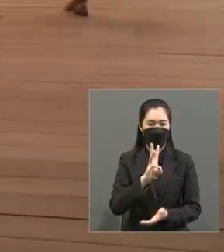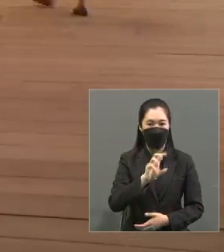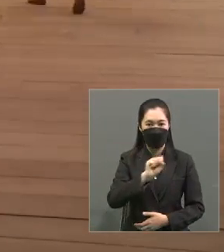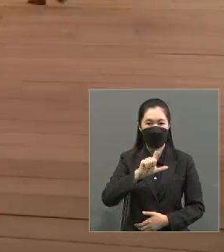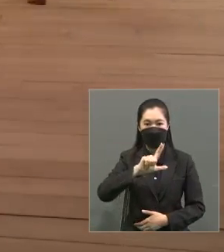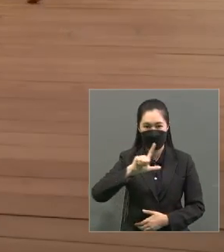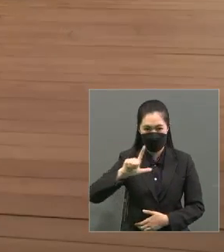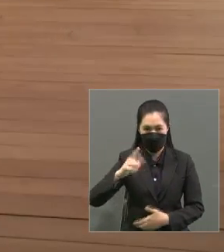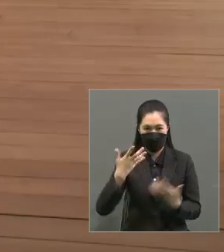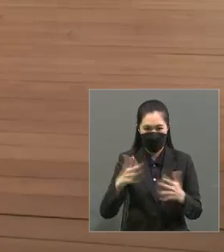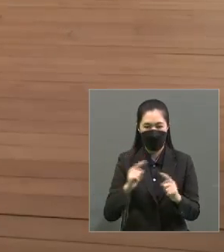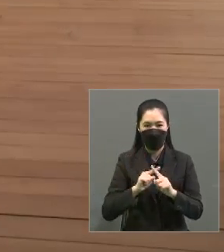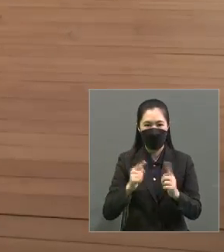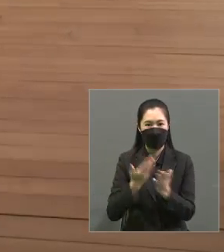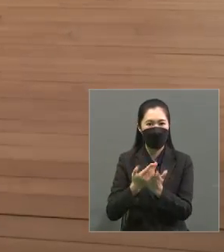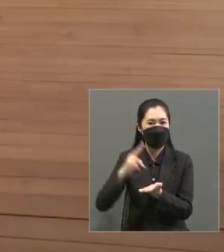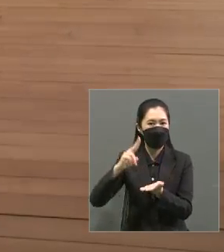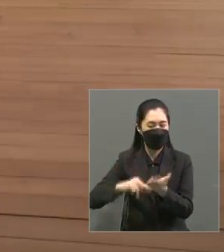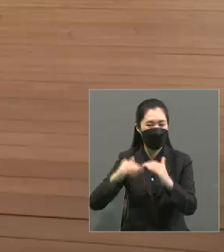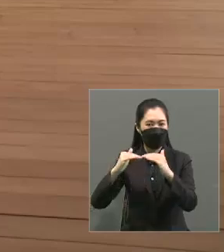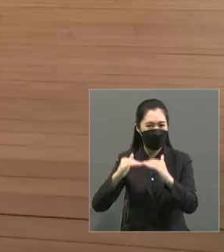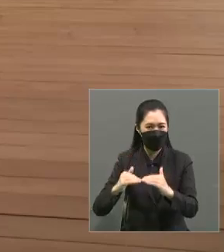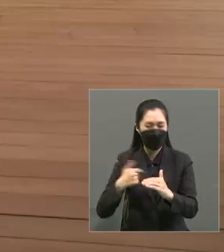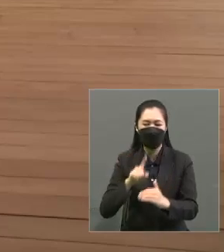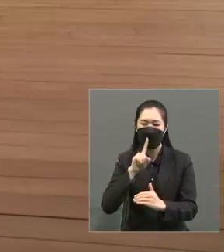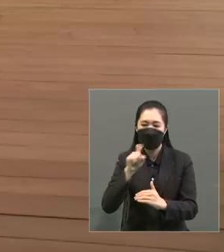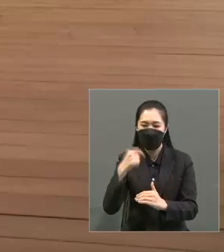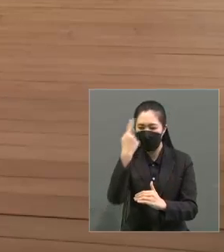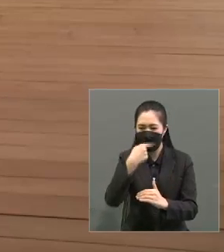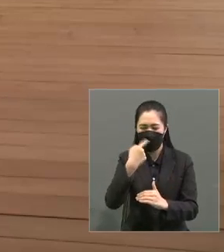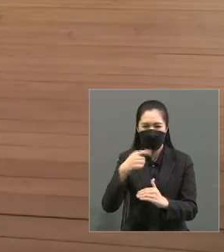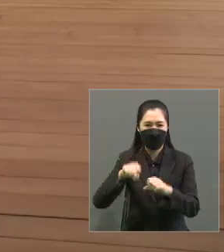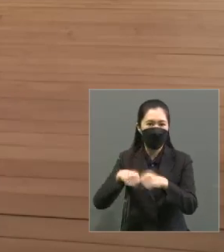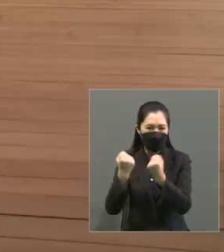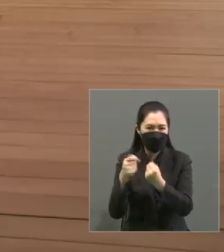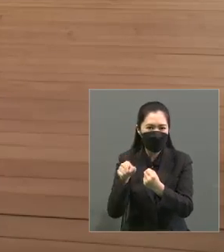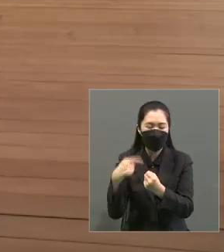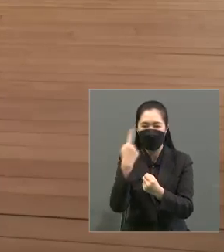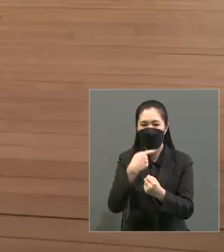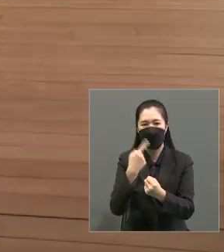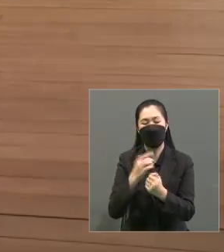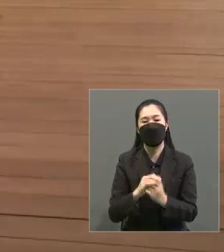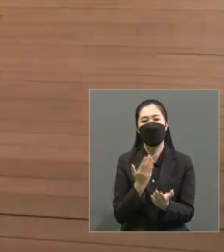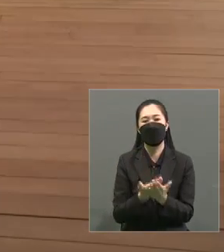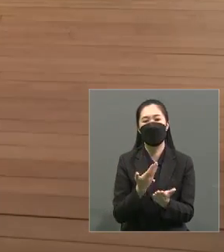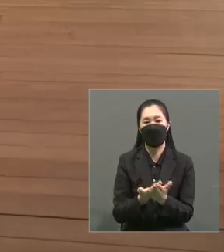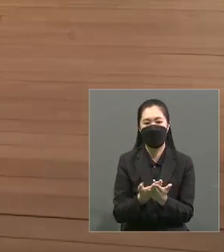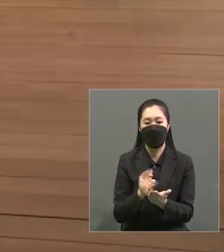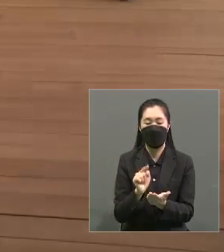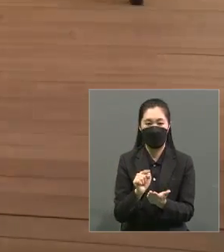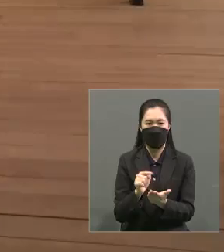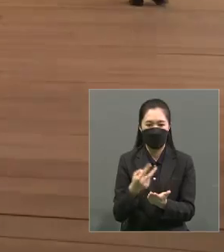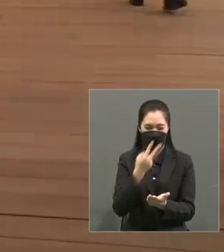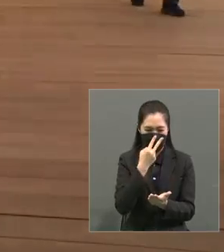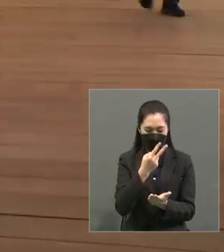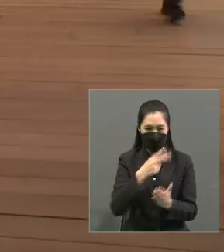าทแต่ถูกปรับในชั้นกรรมาธิการจึงอยากถามว่าใครเป็นคนตัดค่ะส่วนที่บอกว่างบต่อโกงนั้นก็อยากให้ไปหาห